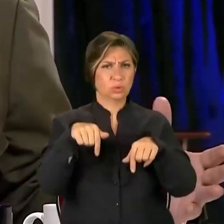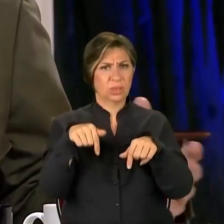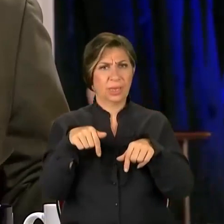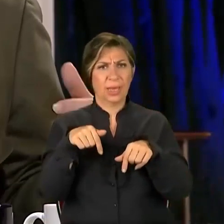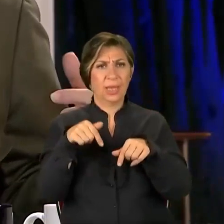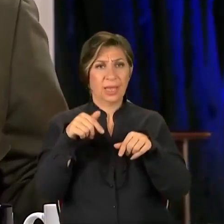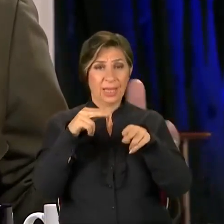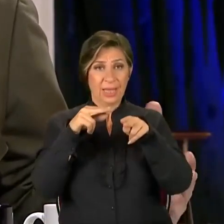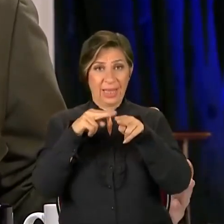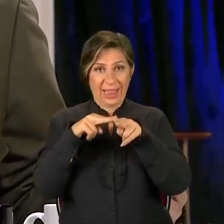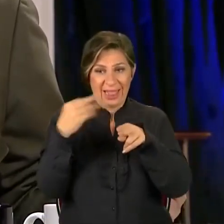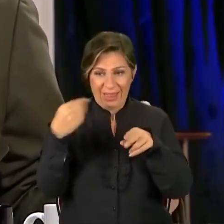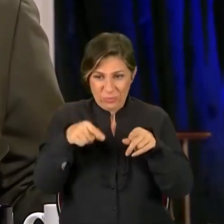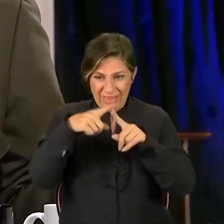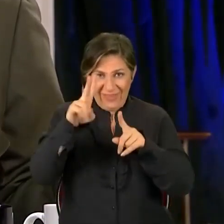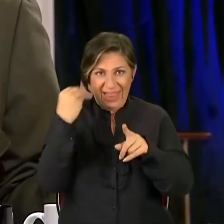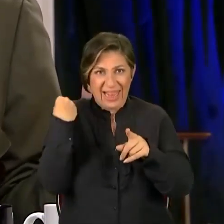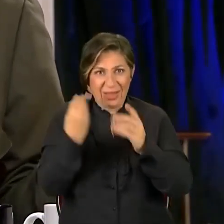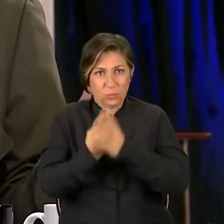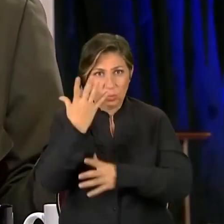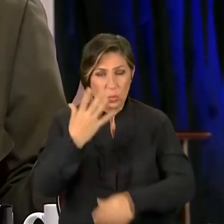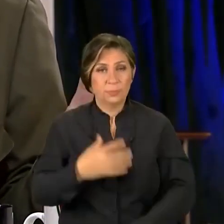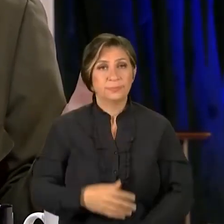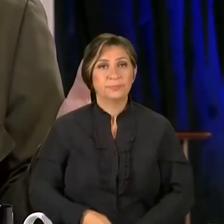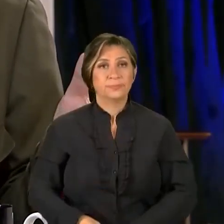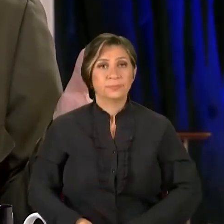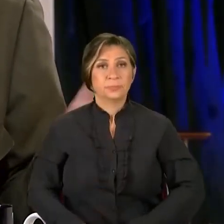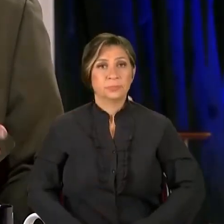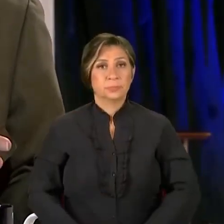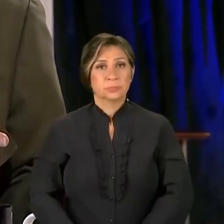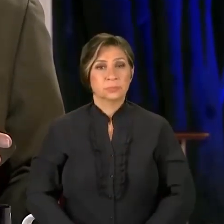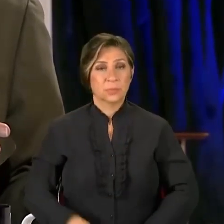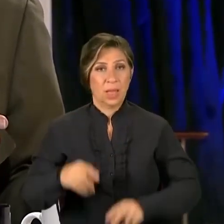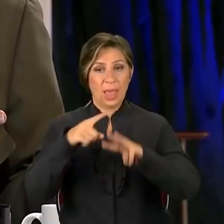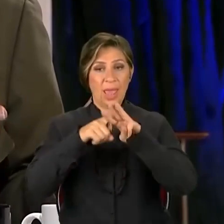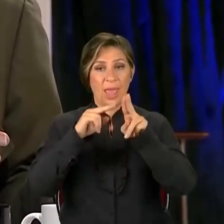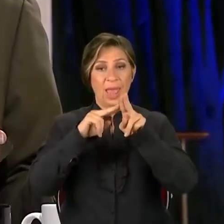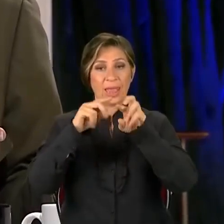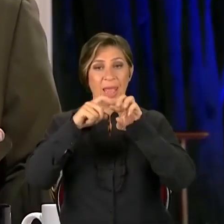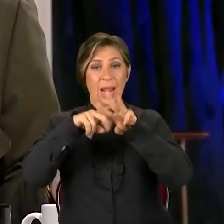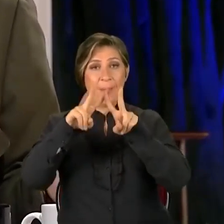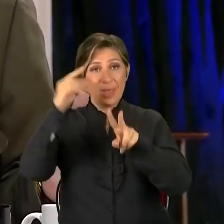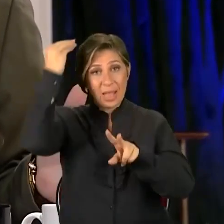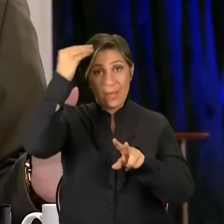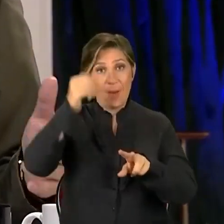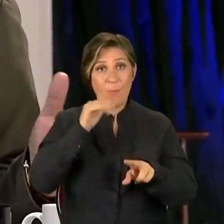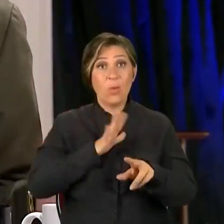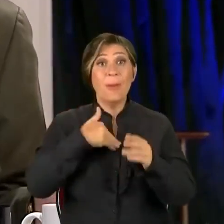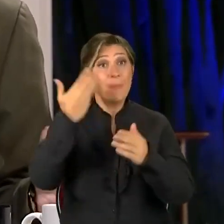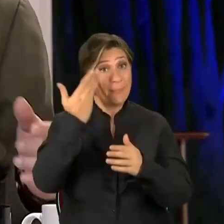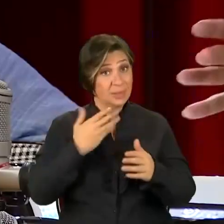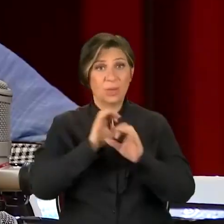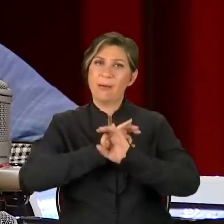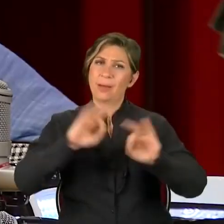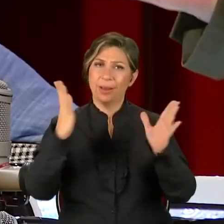burada kanal daha yeni kuruluyor dua bu Ekrem İmamoğlu davet edeceğim güzel programı